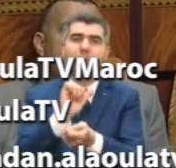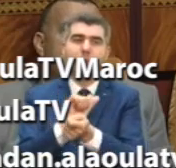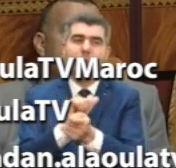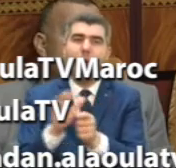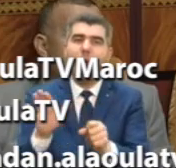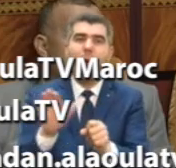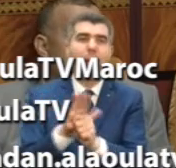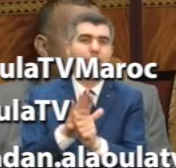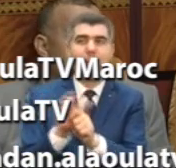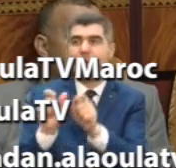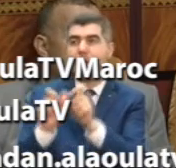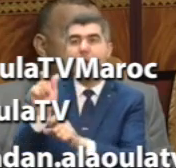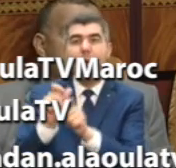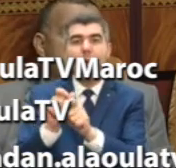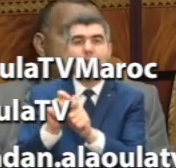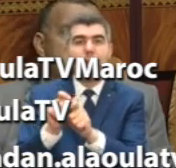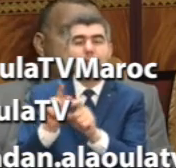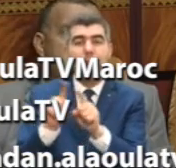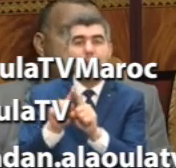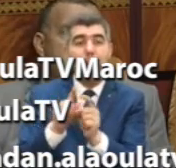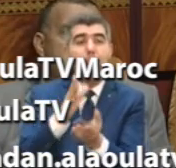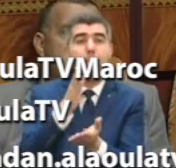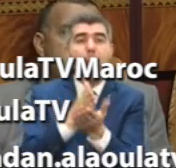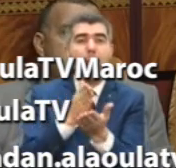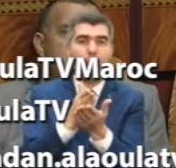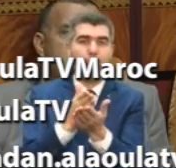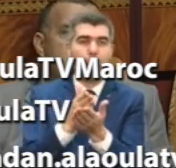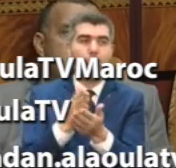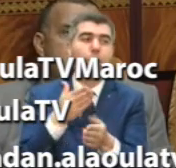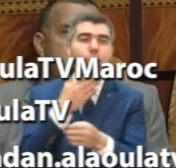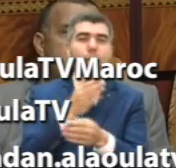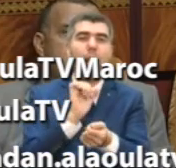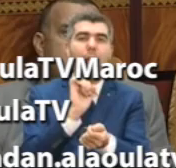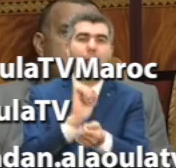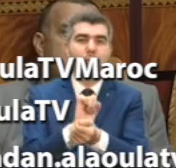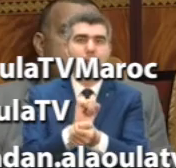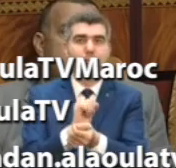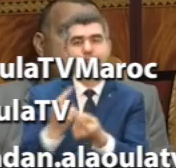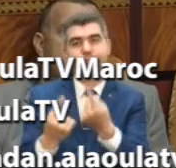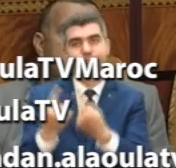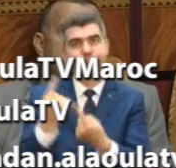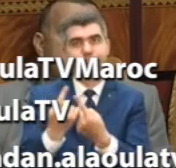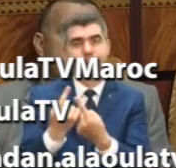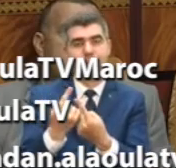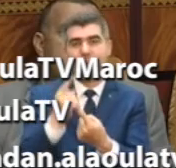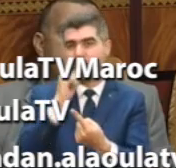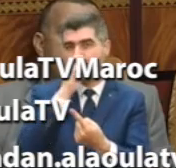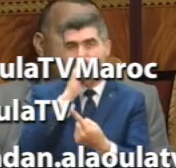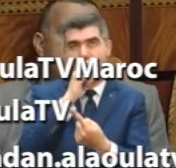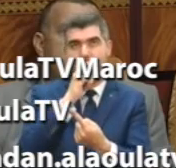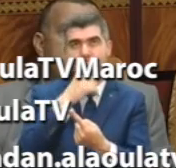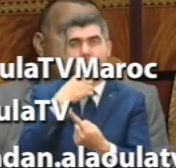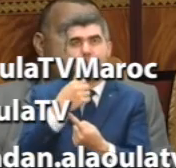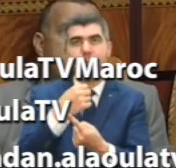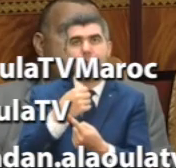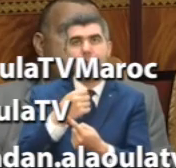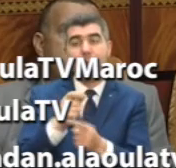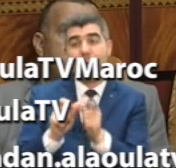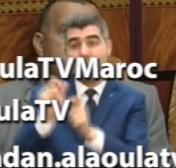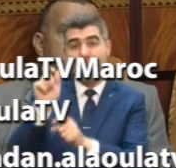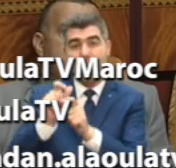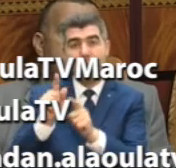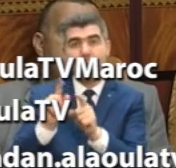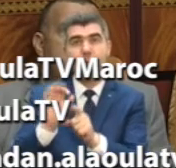بالناس اللي مظلومين او شبه مظلومين، لان ذات القدره ذات الناس. بغينا هاد الناس هادو